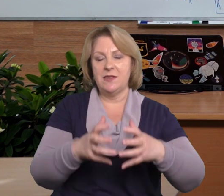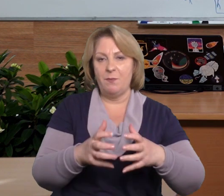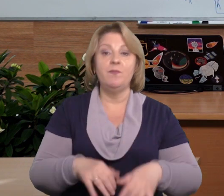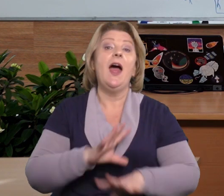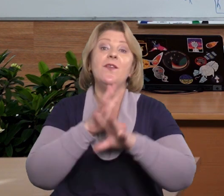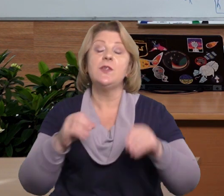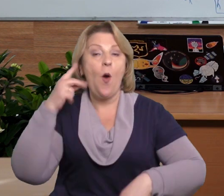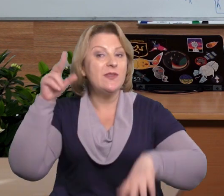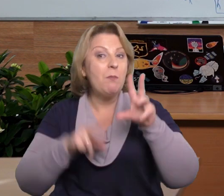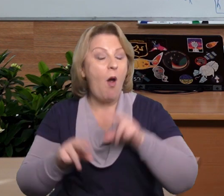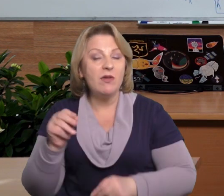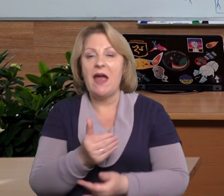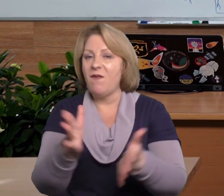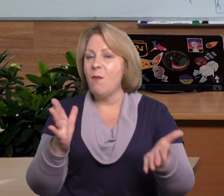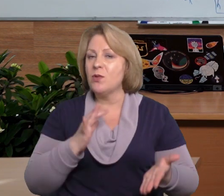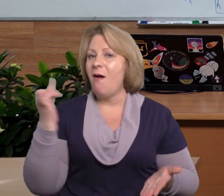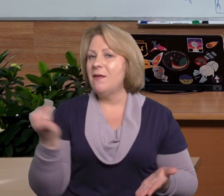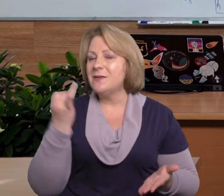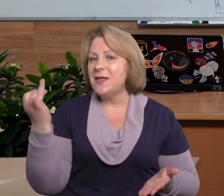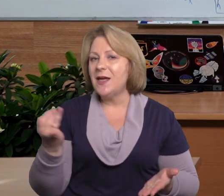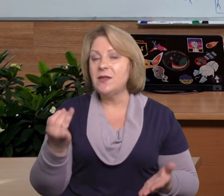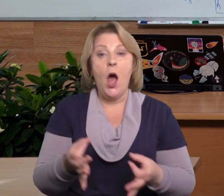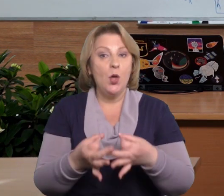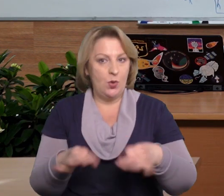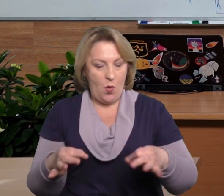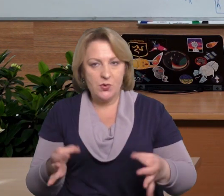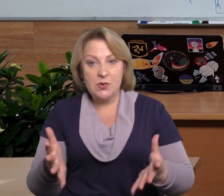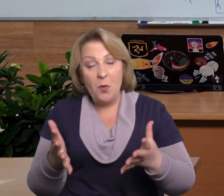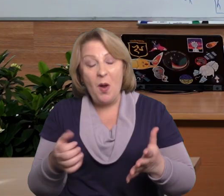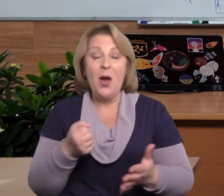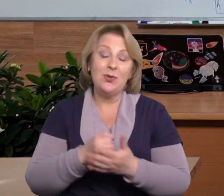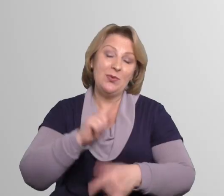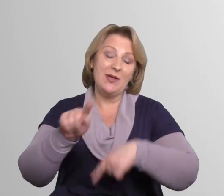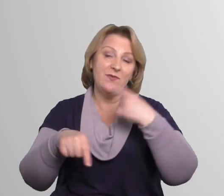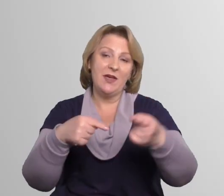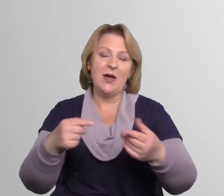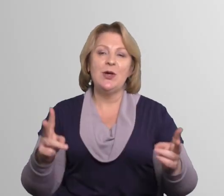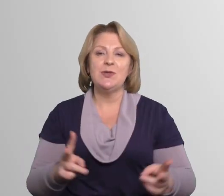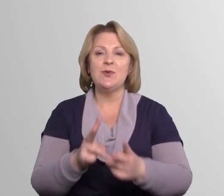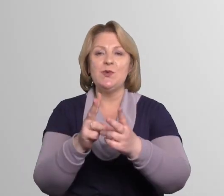Сподіваюся, що вам було цікаво та доступно. І до нових зустрічей!